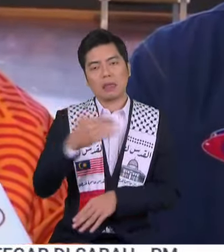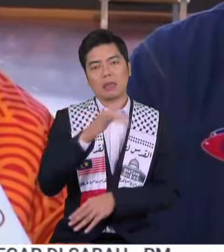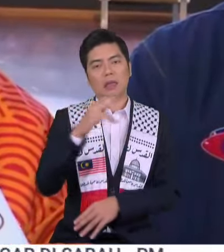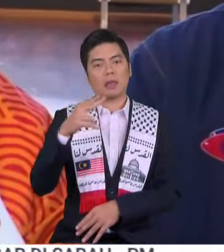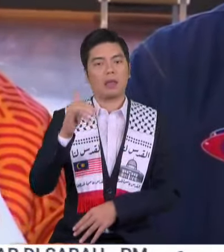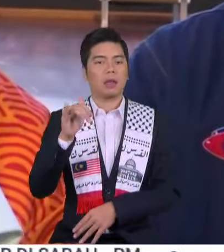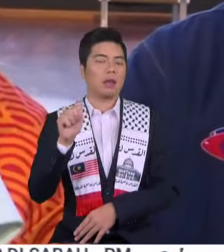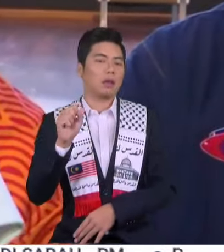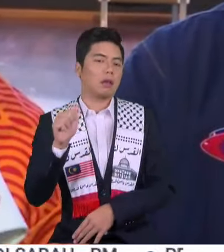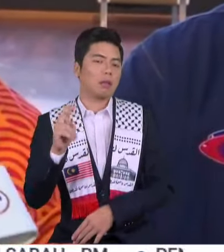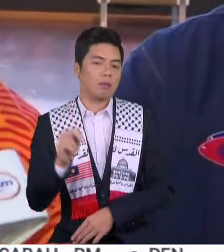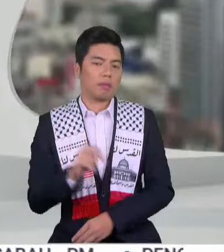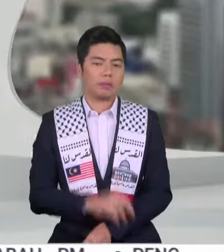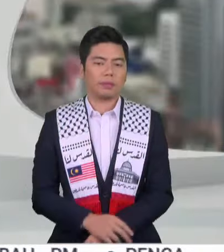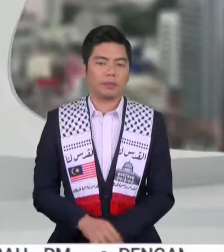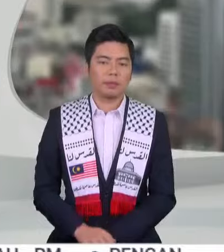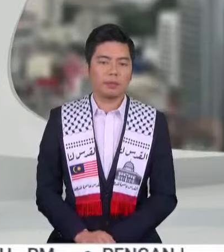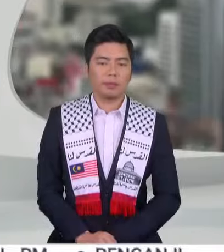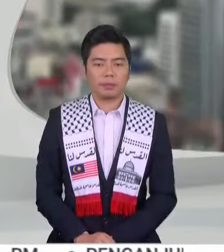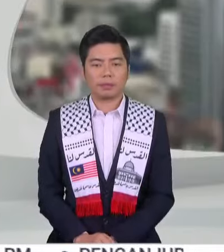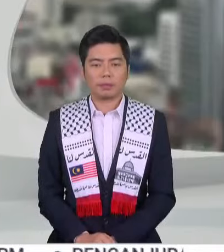datang.